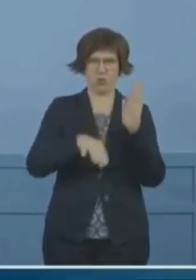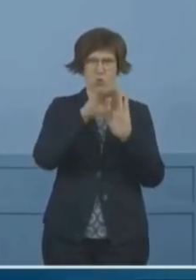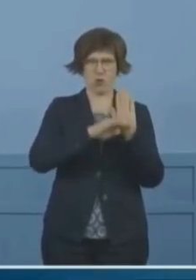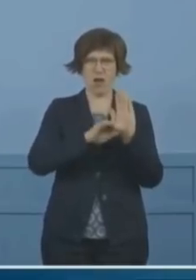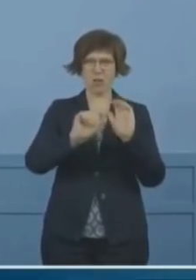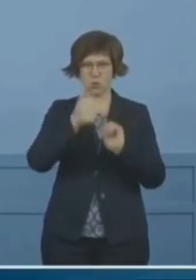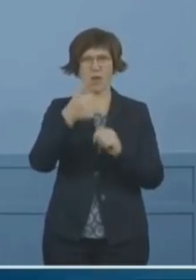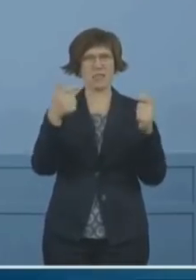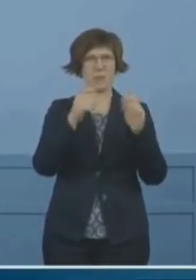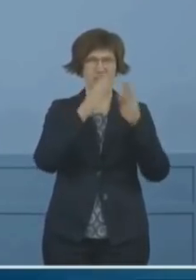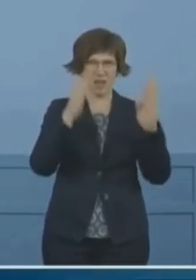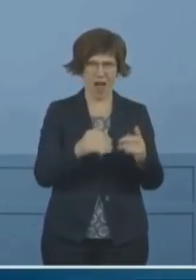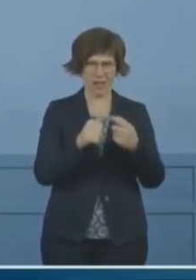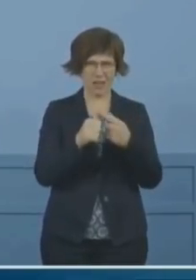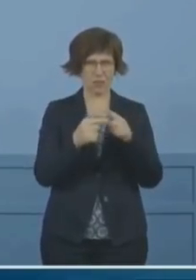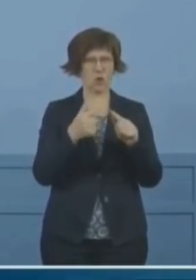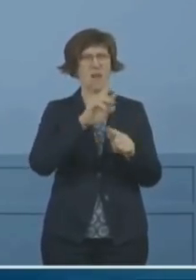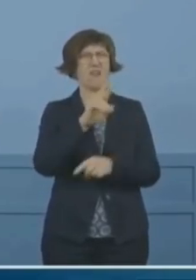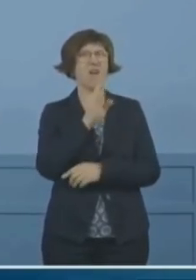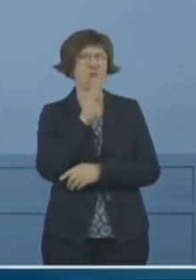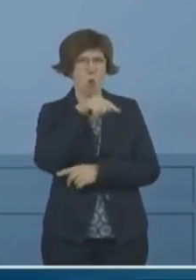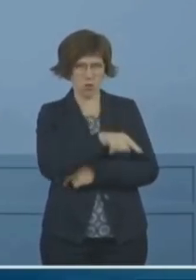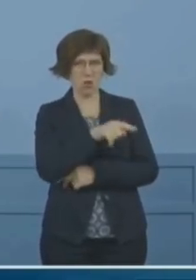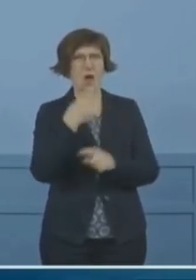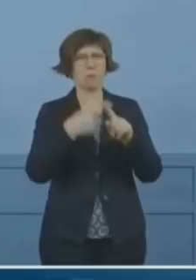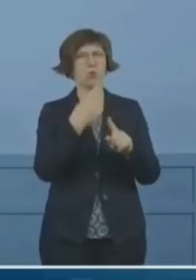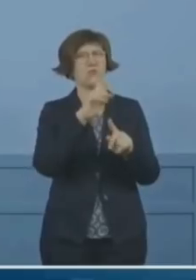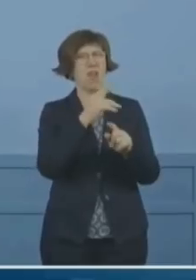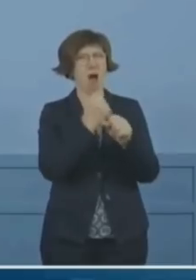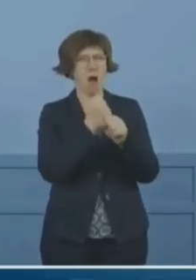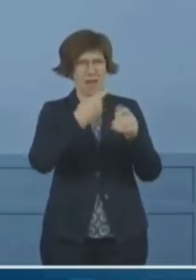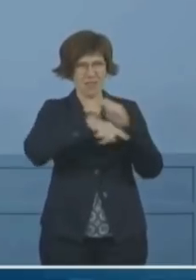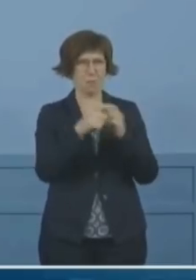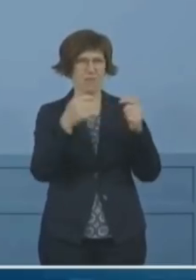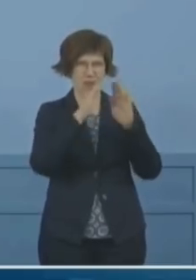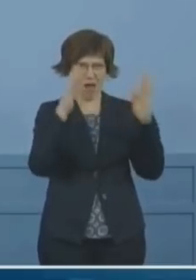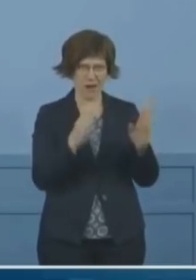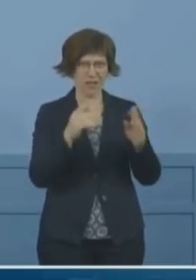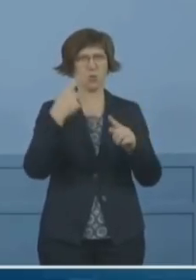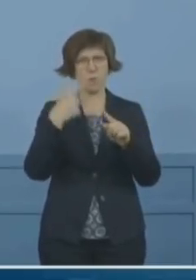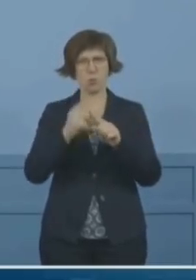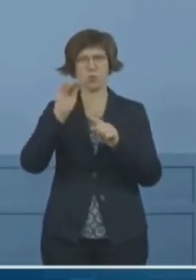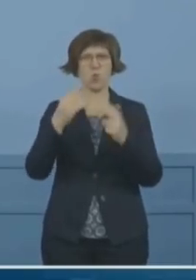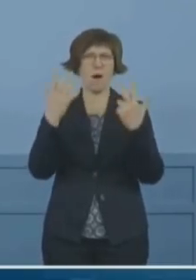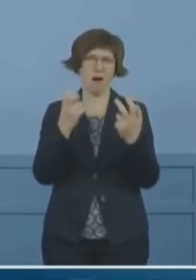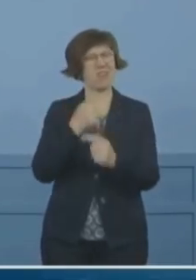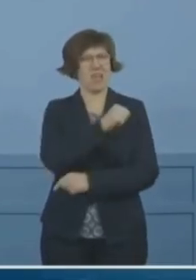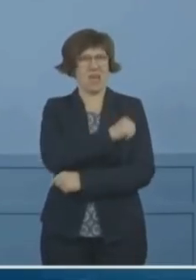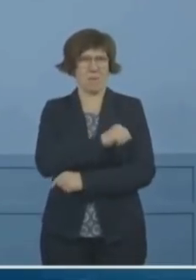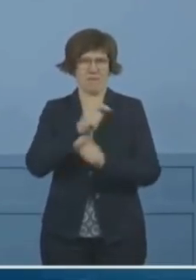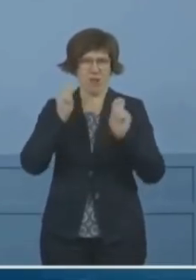Zuerst die Pflegeeinrichtungen, die dort leben und die dort beschäftigt sind und die über 80-Jährigen.